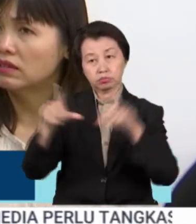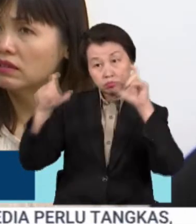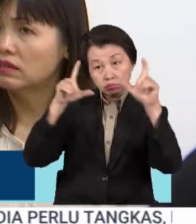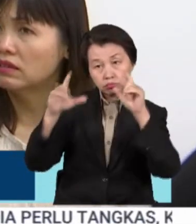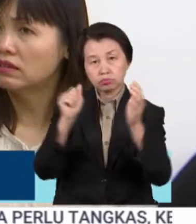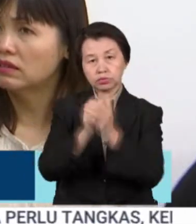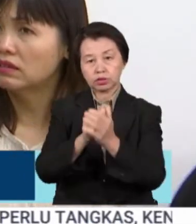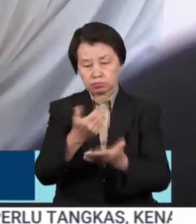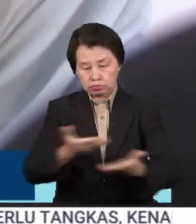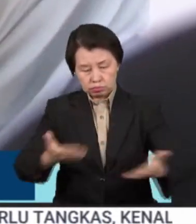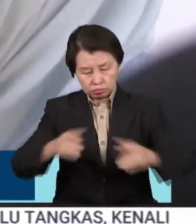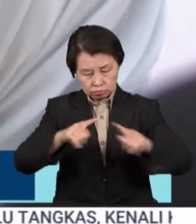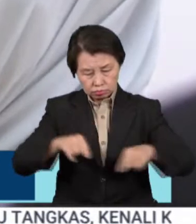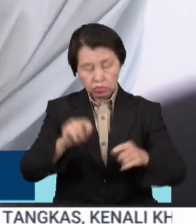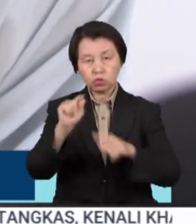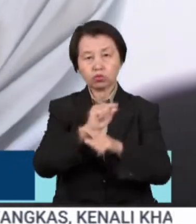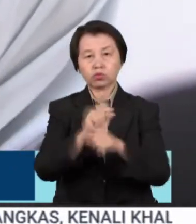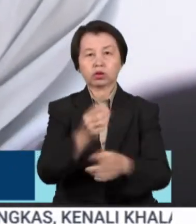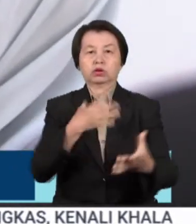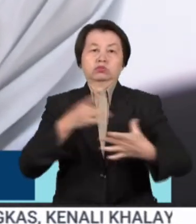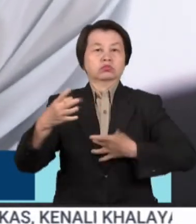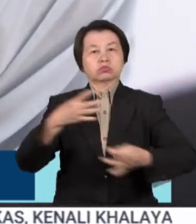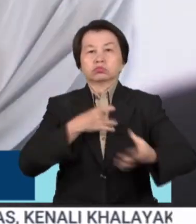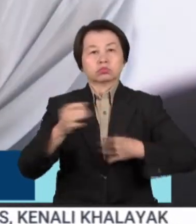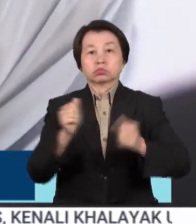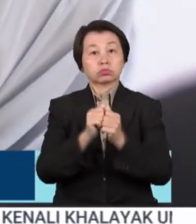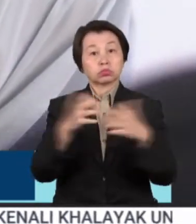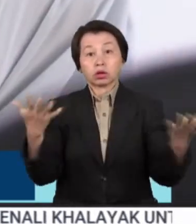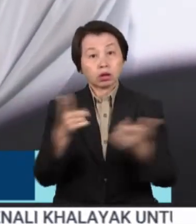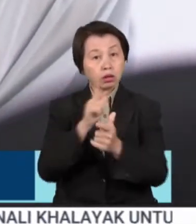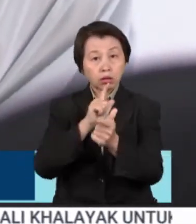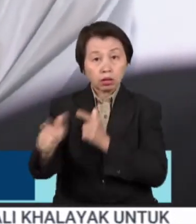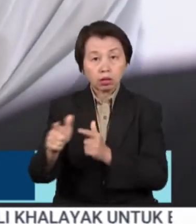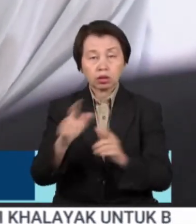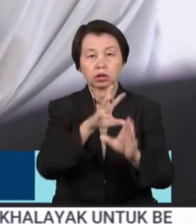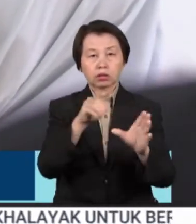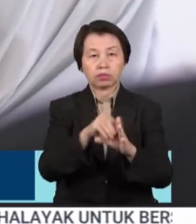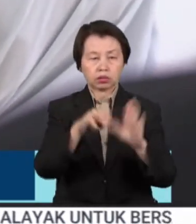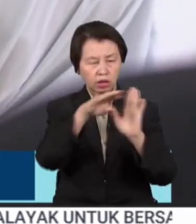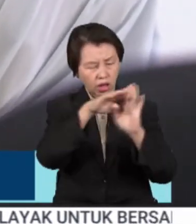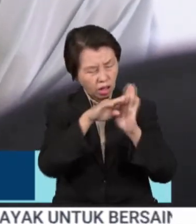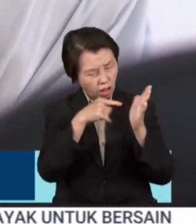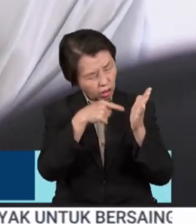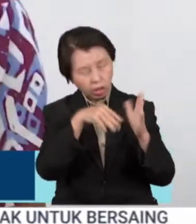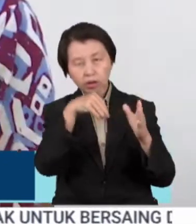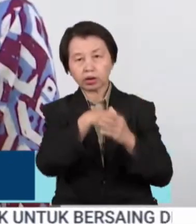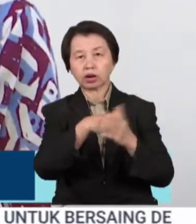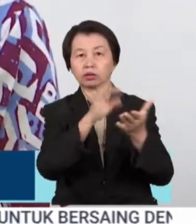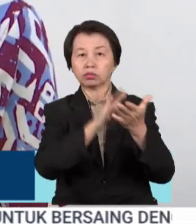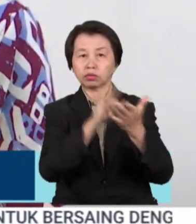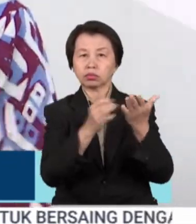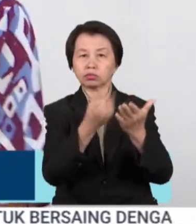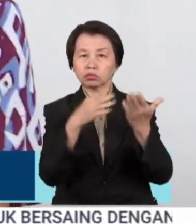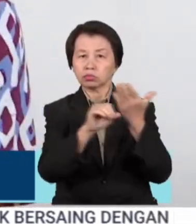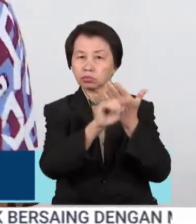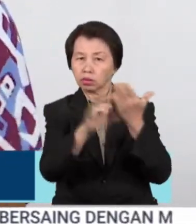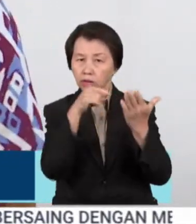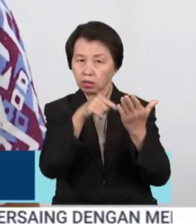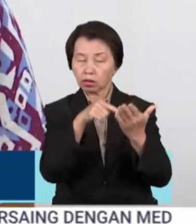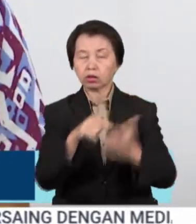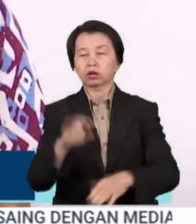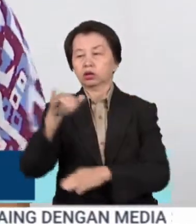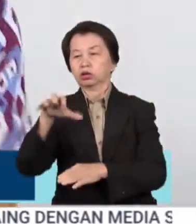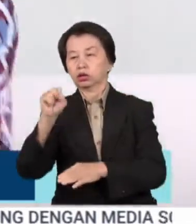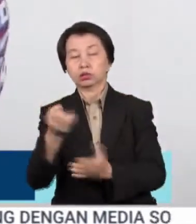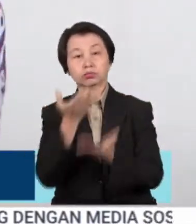dan artikel digunakan sewenang-wenangnya tanpa kebenaran termasuk kandungan di media sosial. Isu kebajikan pengamal media